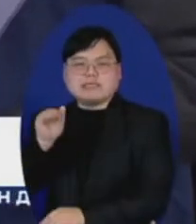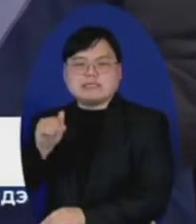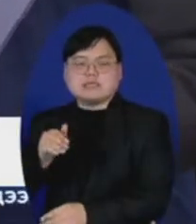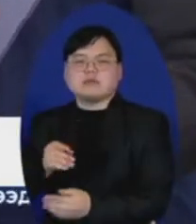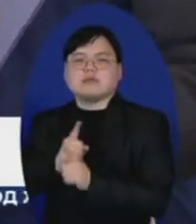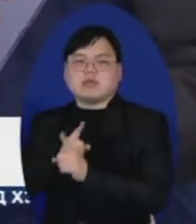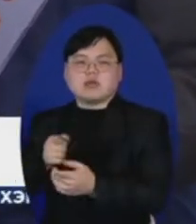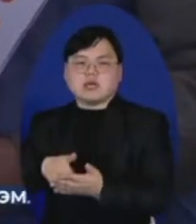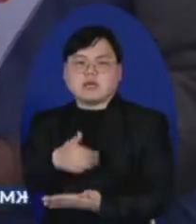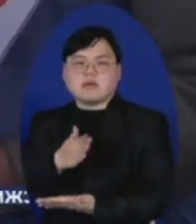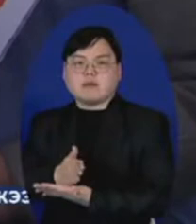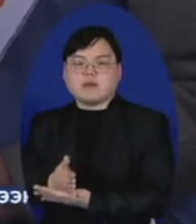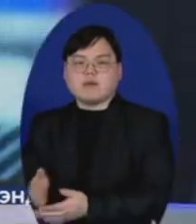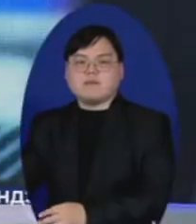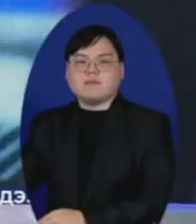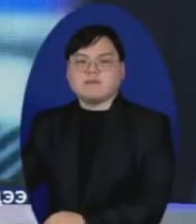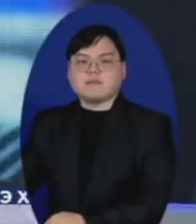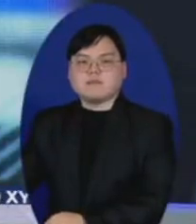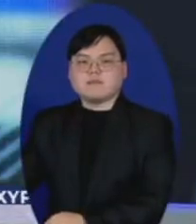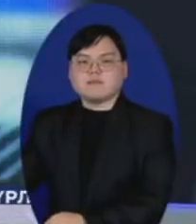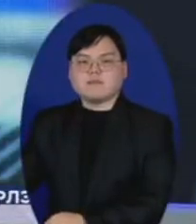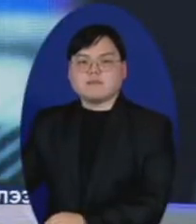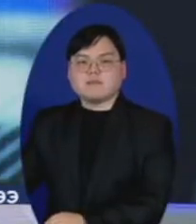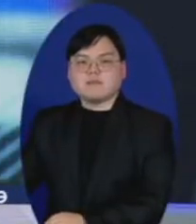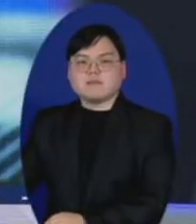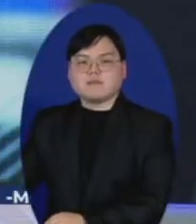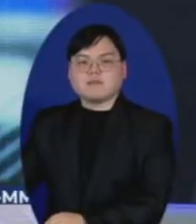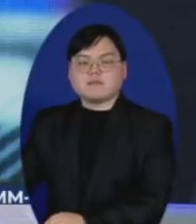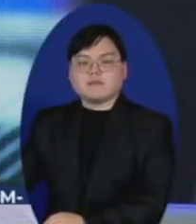гэж үзжээ. Одоо үзэгчдийн анхаарлыг болон